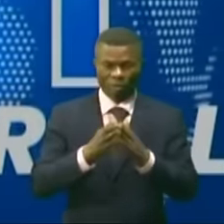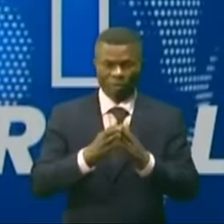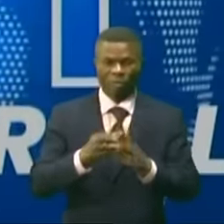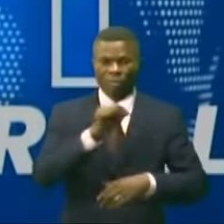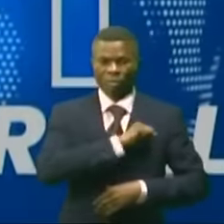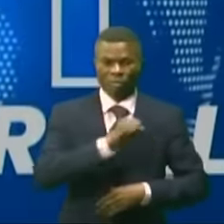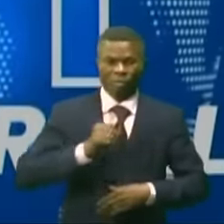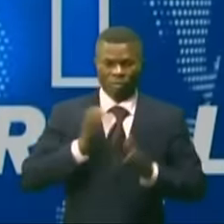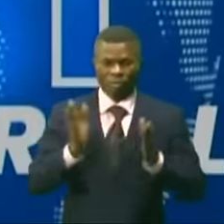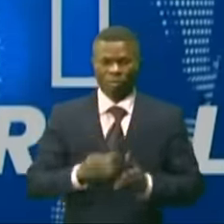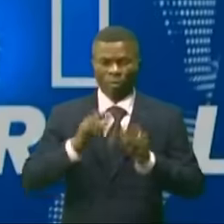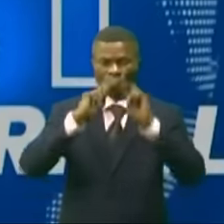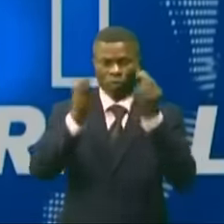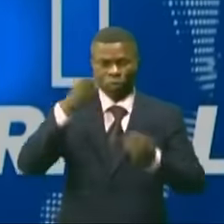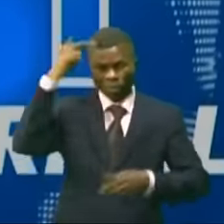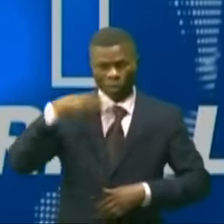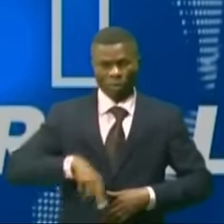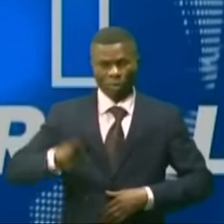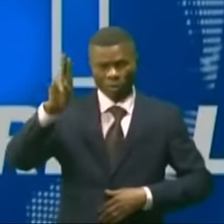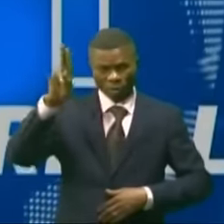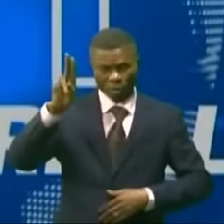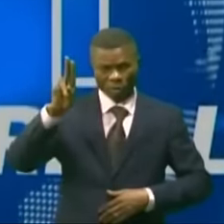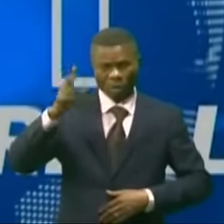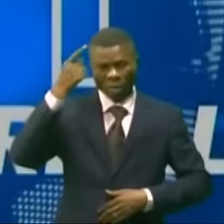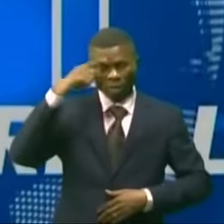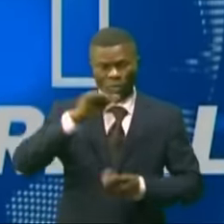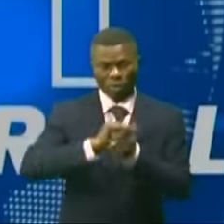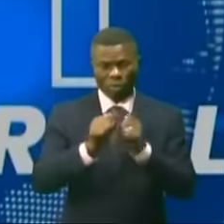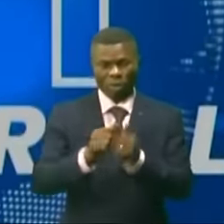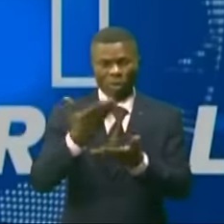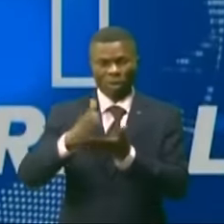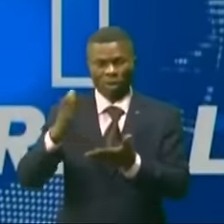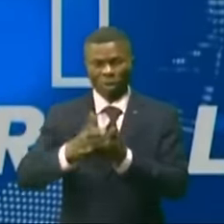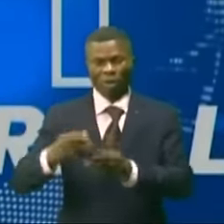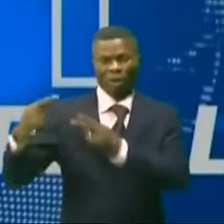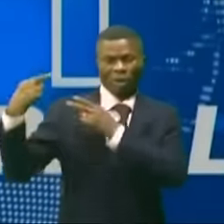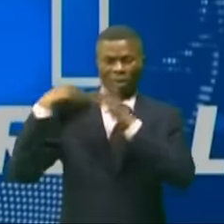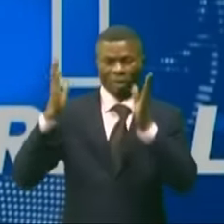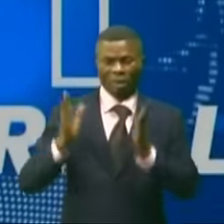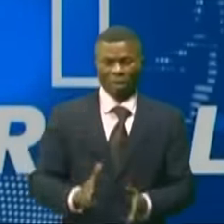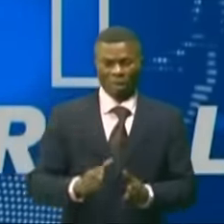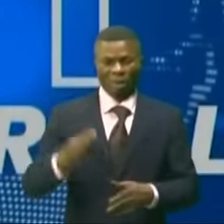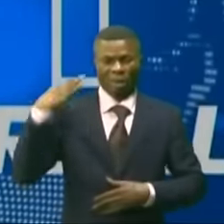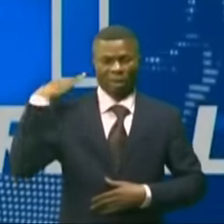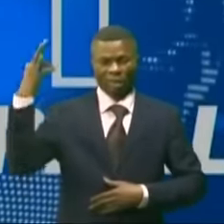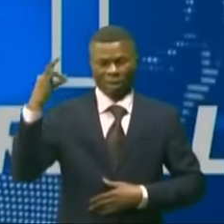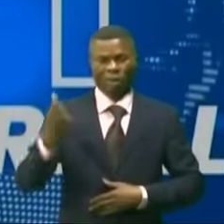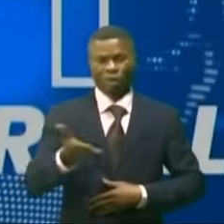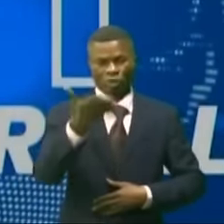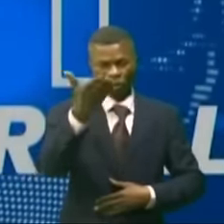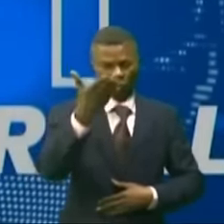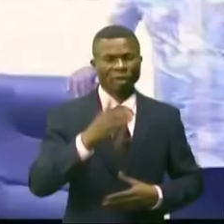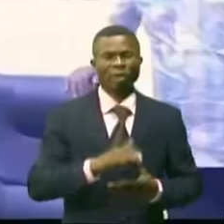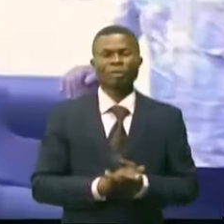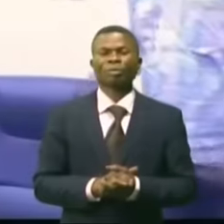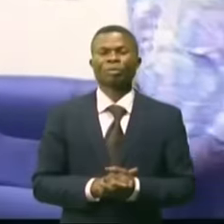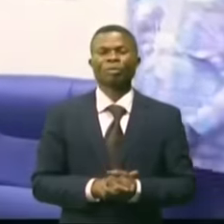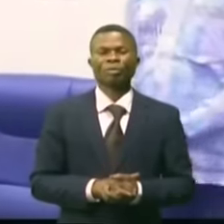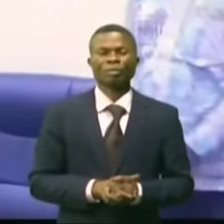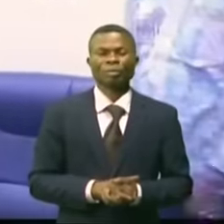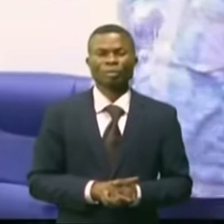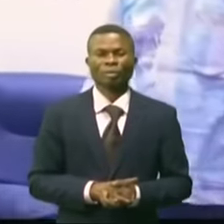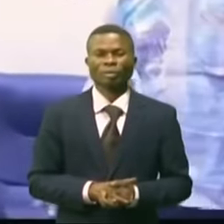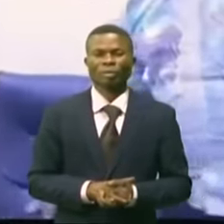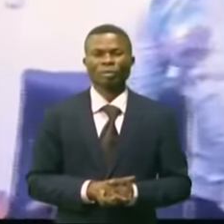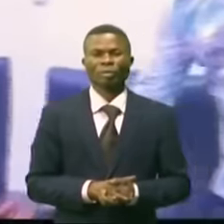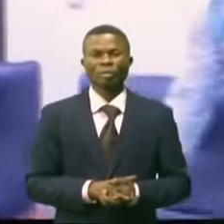sénateurs de l'UDPS et mosaïque sur la répartition des candidatures les détails avec Alam bikille en